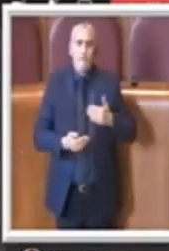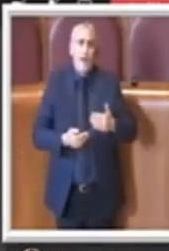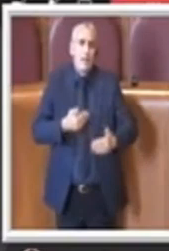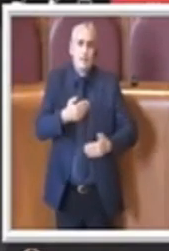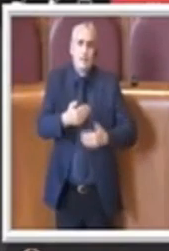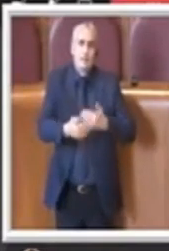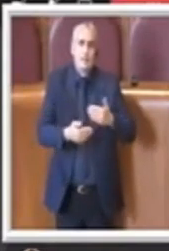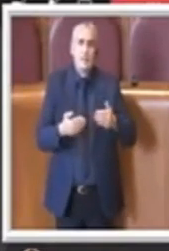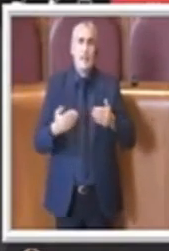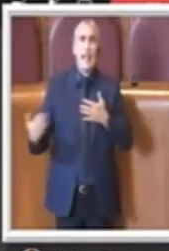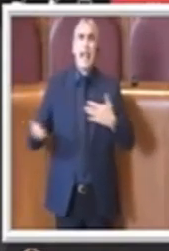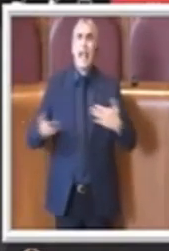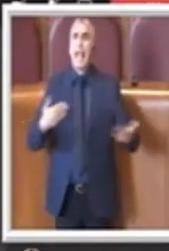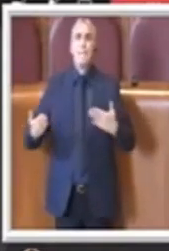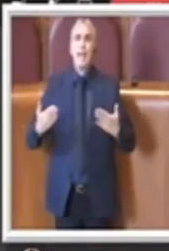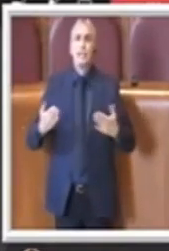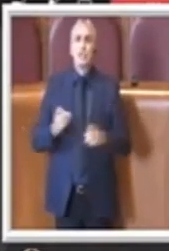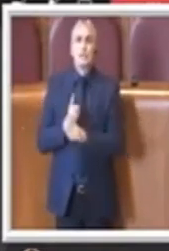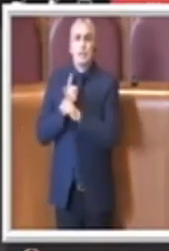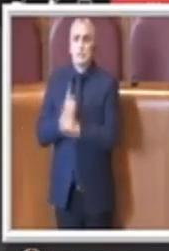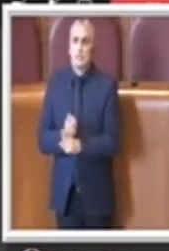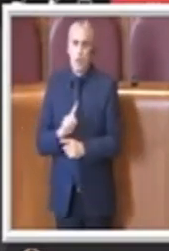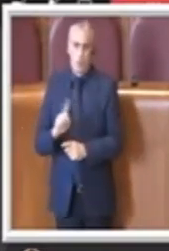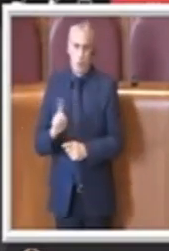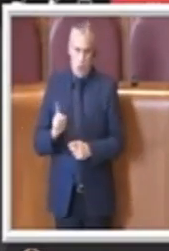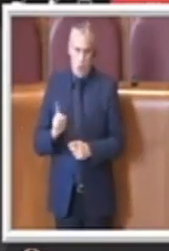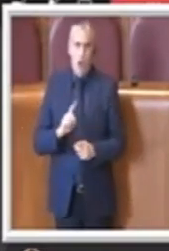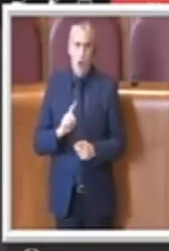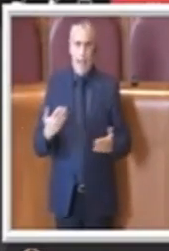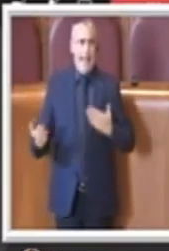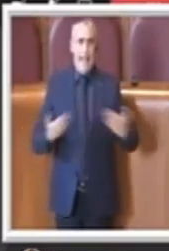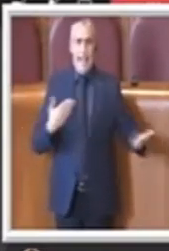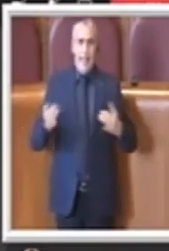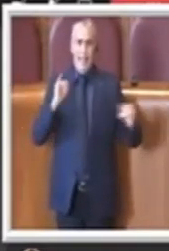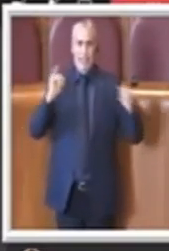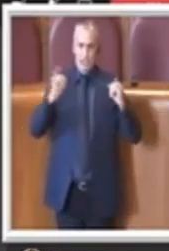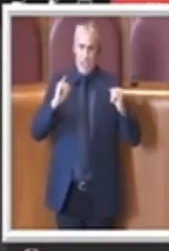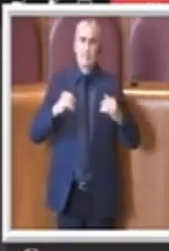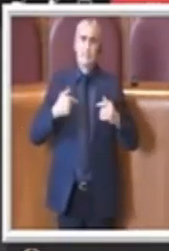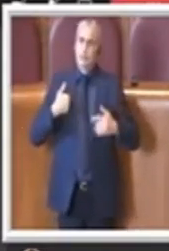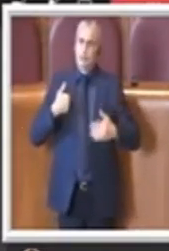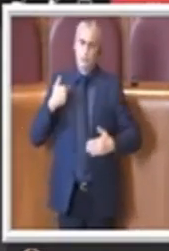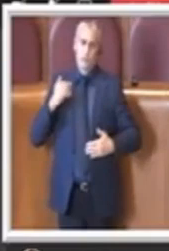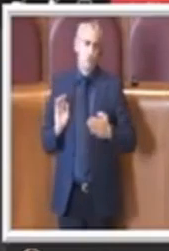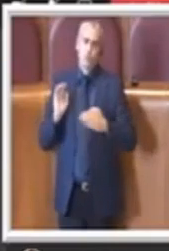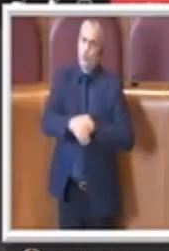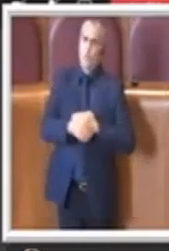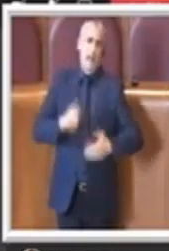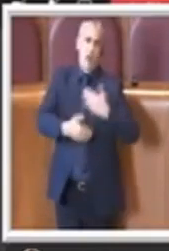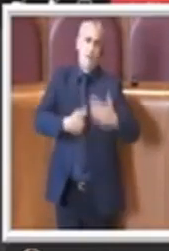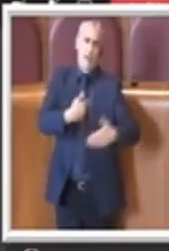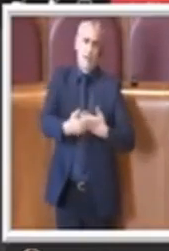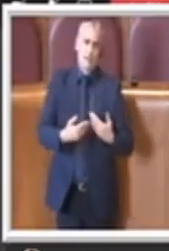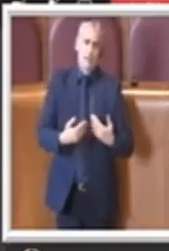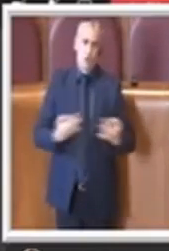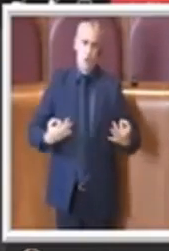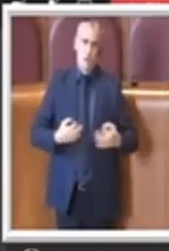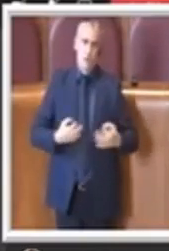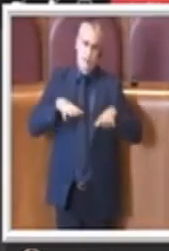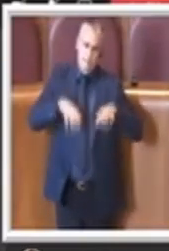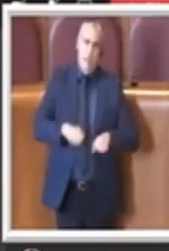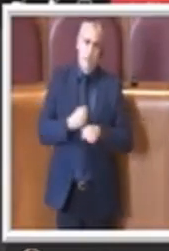dell'emergenzialità anti tenermi stiamo andando al di là delle emergenziale per esempio ora